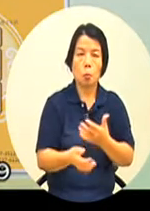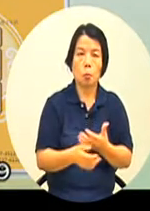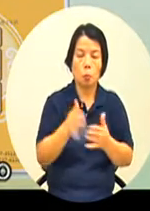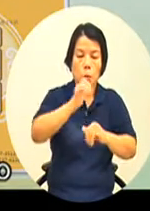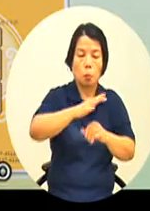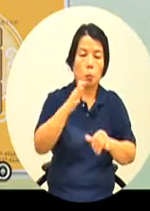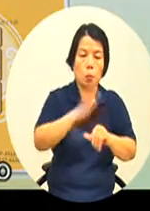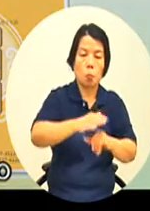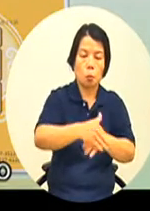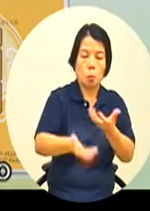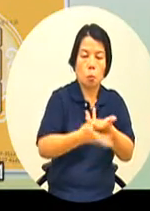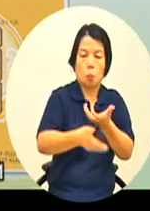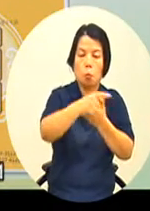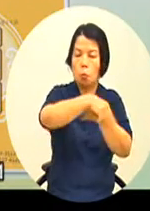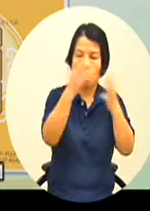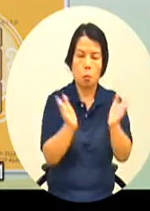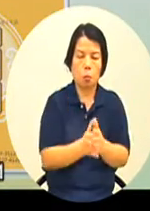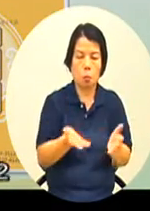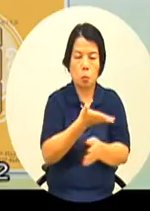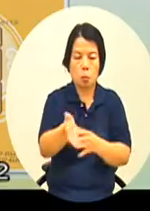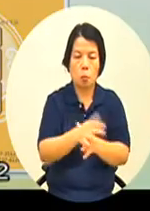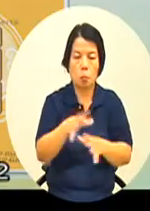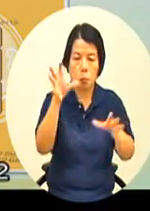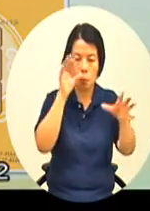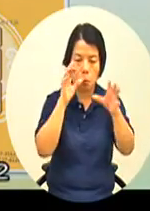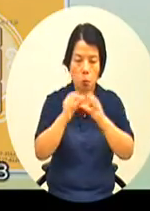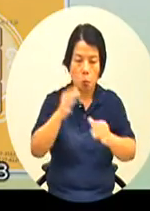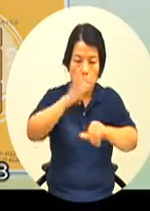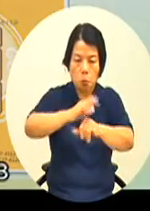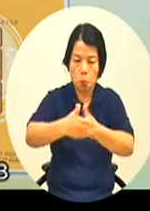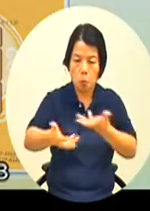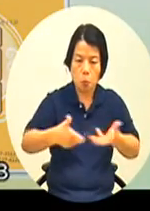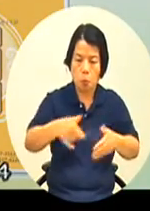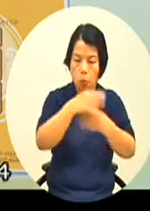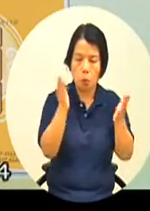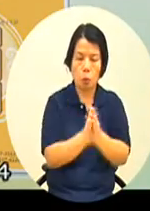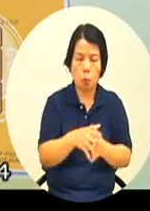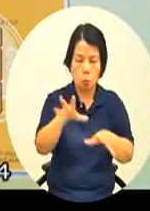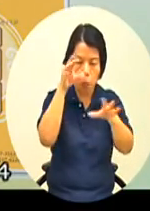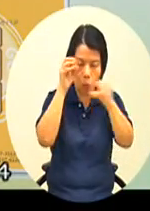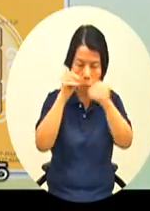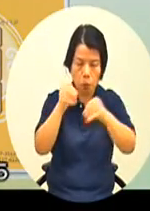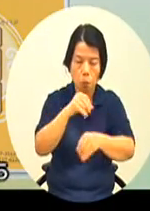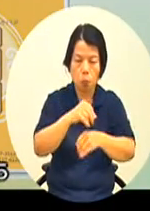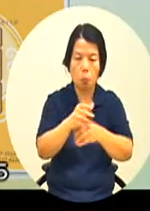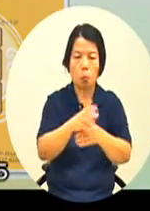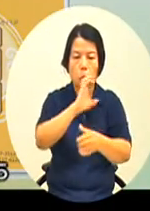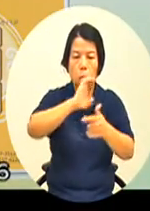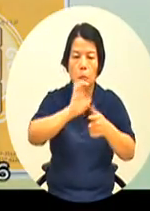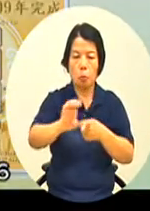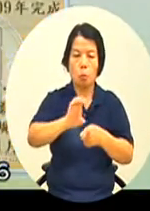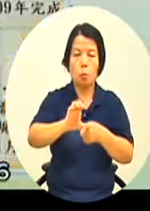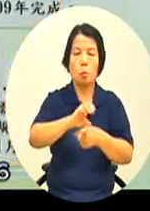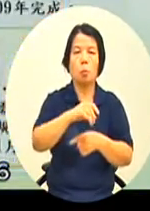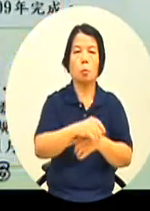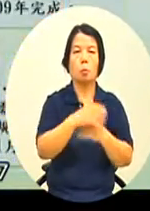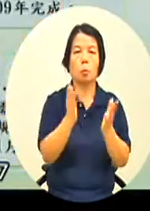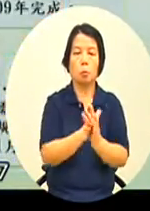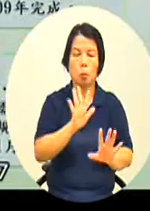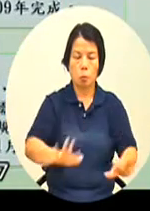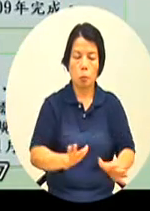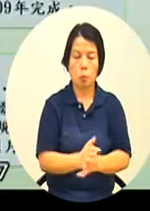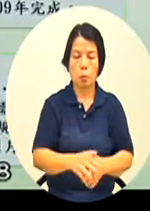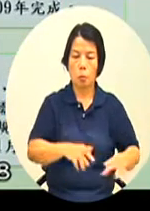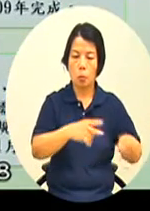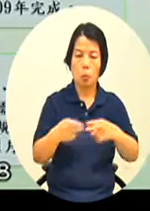大系统，让我们的整个殡葬业务能够进入全面的电脑化、资讯化的一个时代。同时我们也改善我们的公